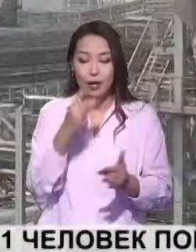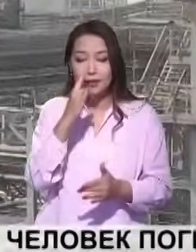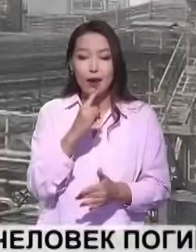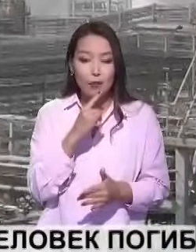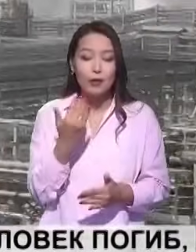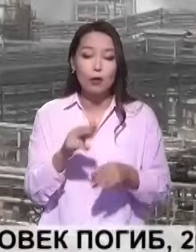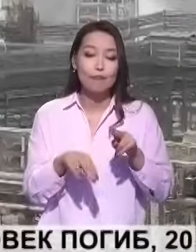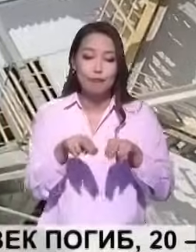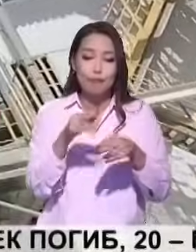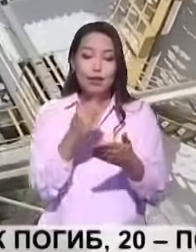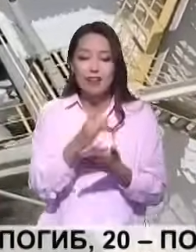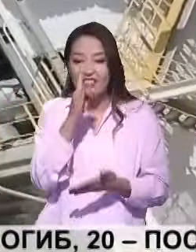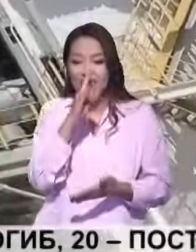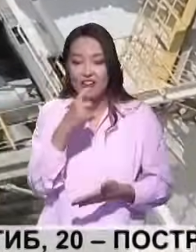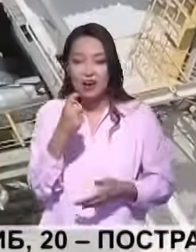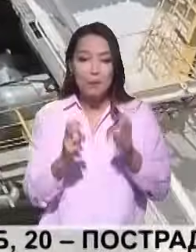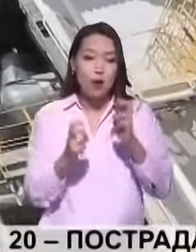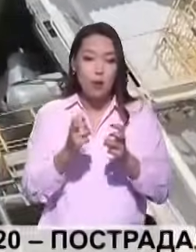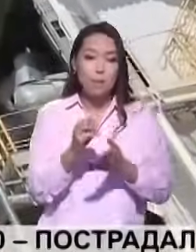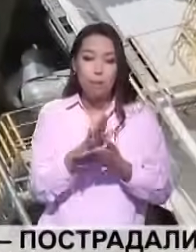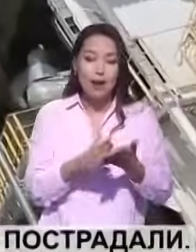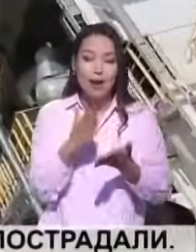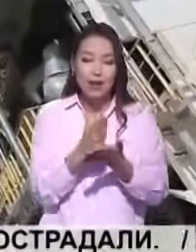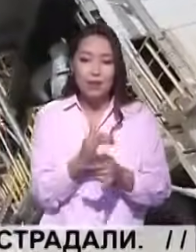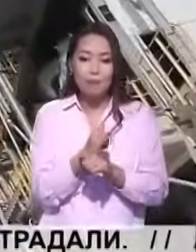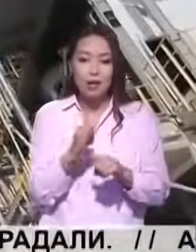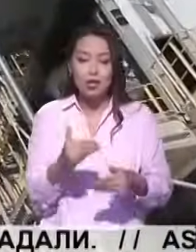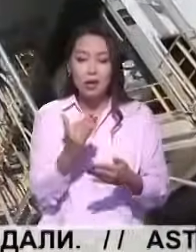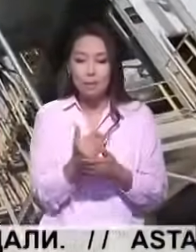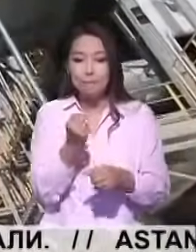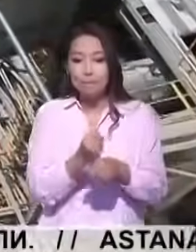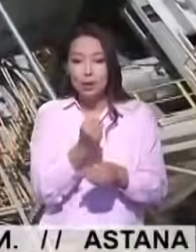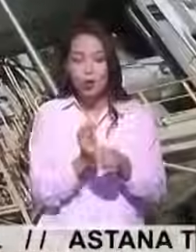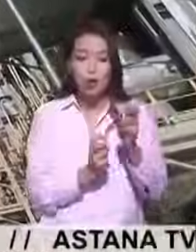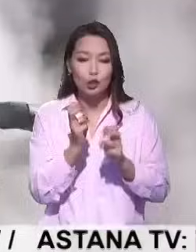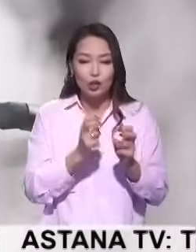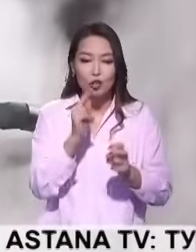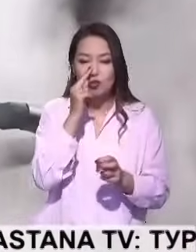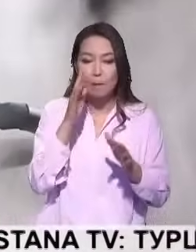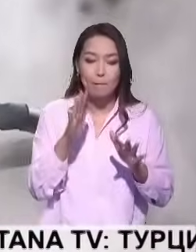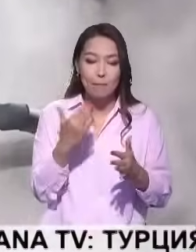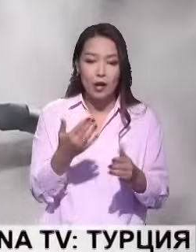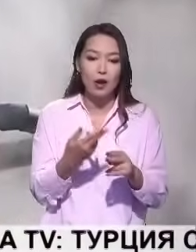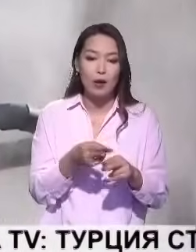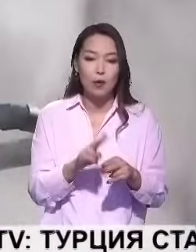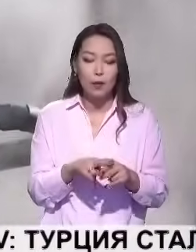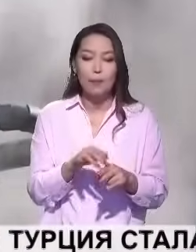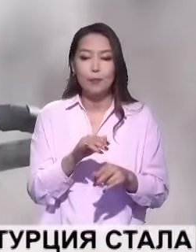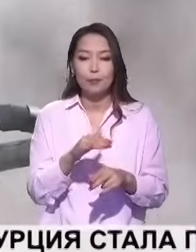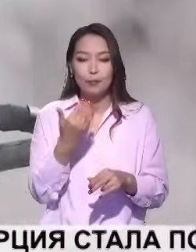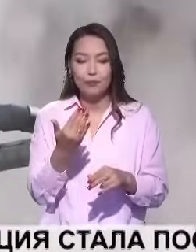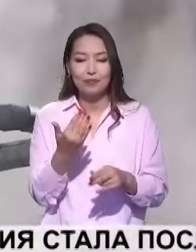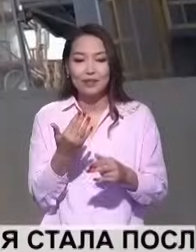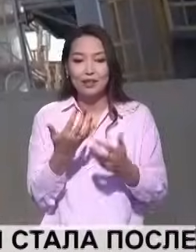строятся нефтехимические заводы. Также продолжается модернизация нефтеперерабатывающего завода в Шымкенте. Приняты меры по увеличению мощности